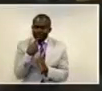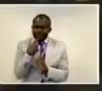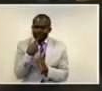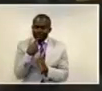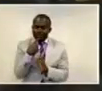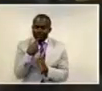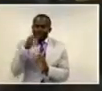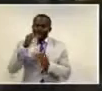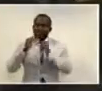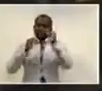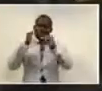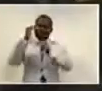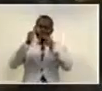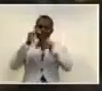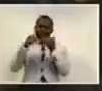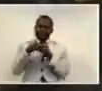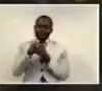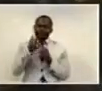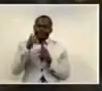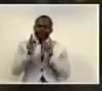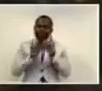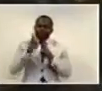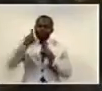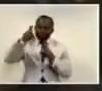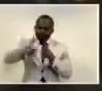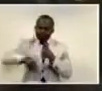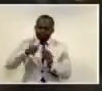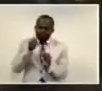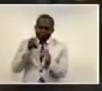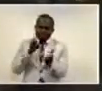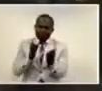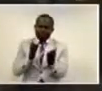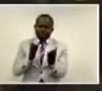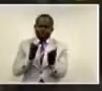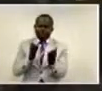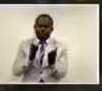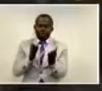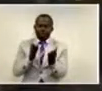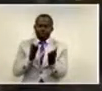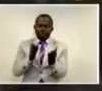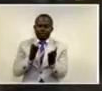mu nzego hari abaho bakwiye kuba babikurikirana